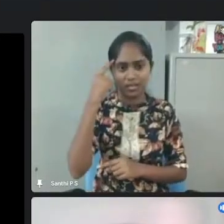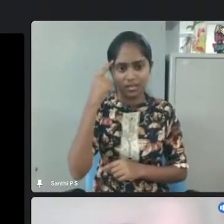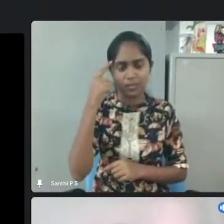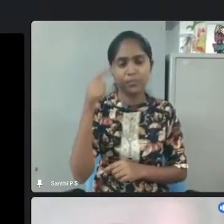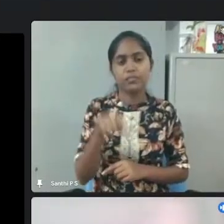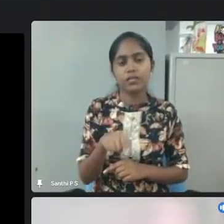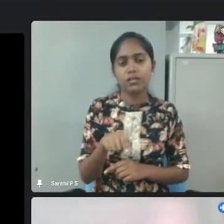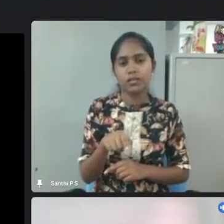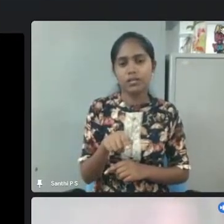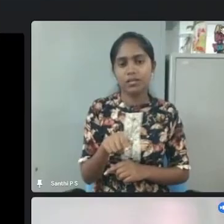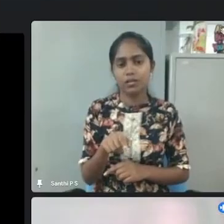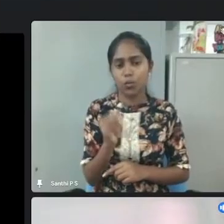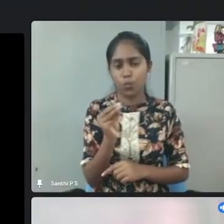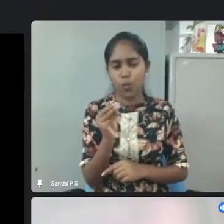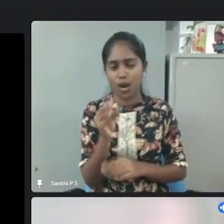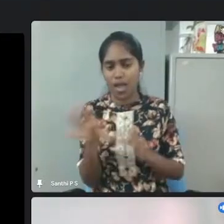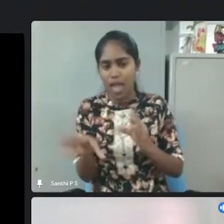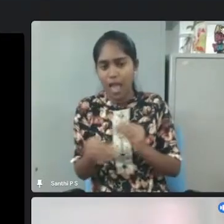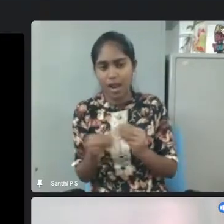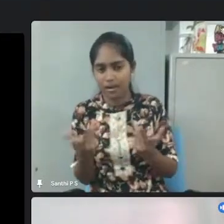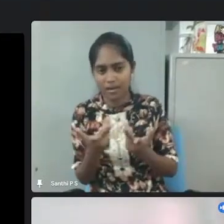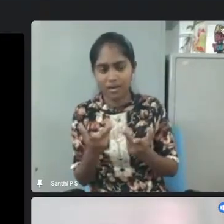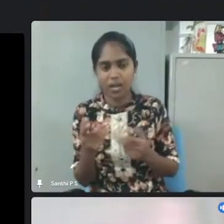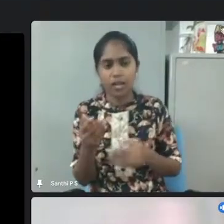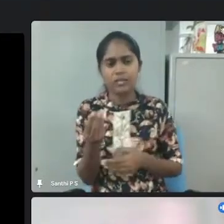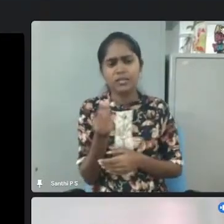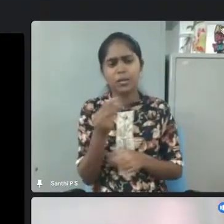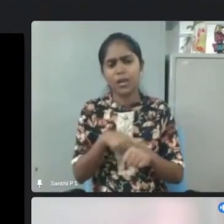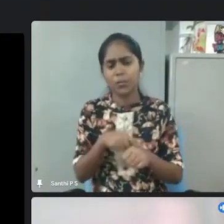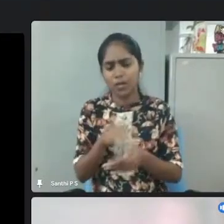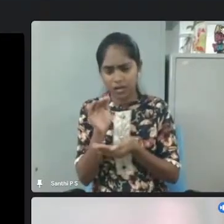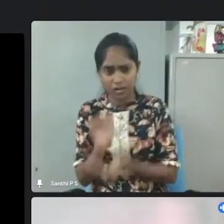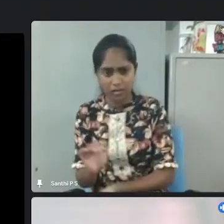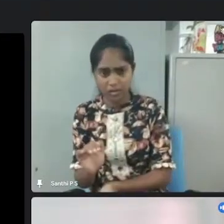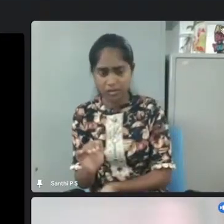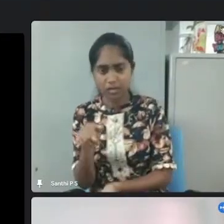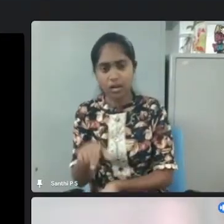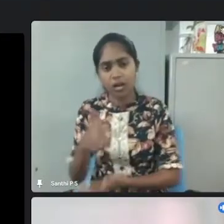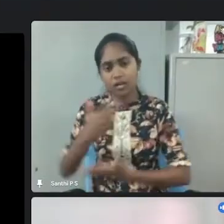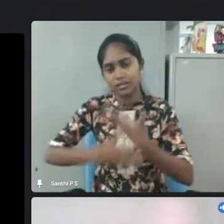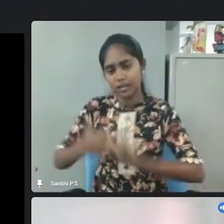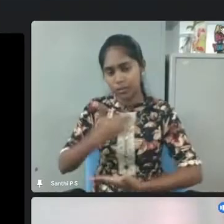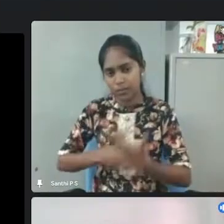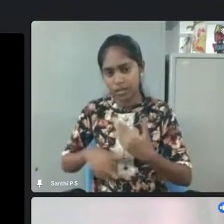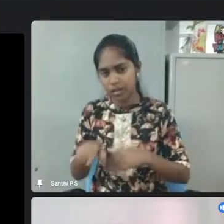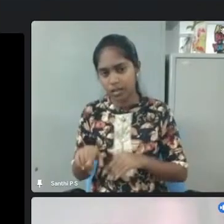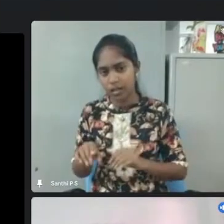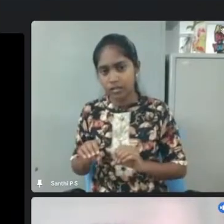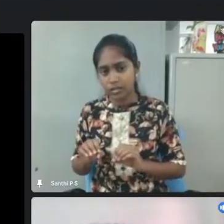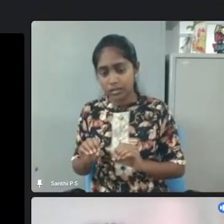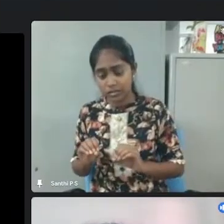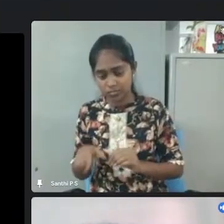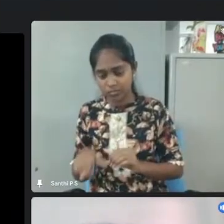സൈഡ് നോട്ടായിട്ട് എന്ന് പറയട്ടെ, പലപ്പോഴും കുട്ടികളുടെ ഭിന്നശേഷിയിൽ നിന്ന് നമ്മൾ പുനരധിവാസം